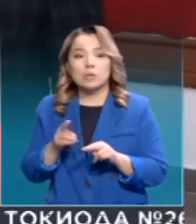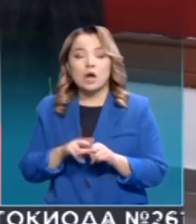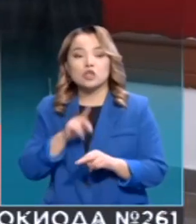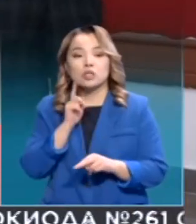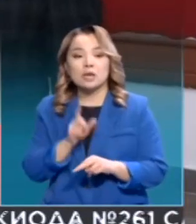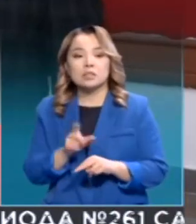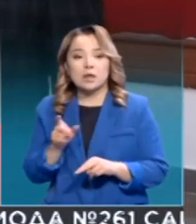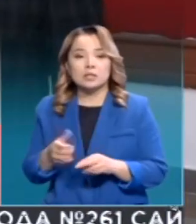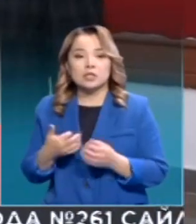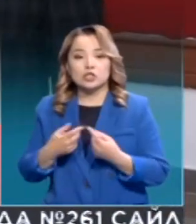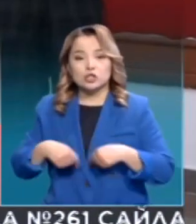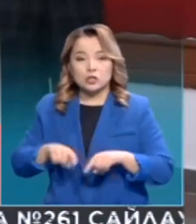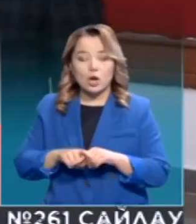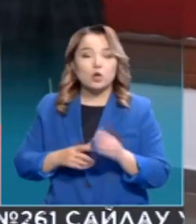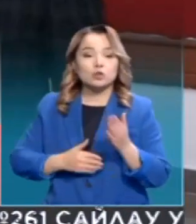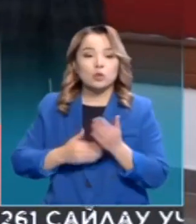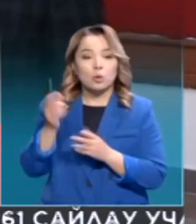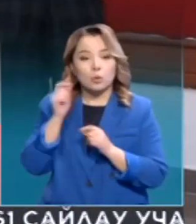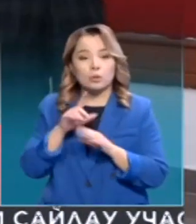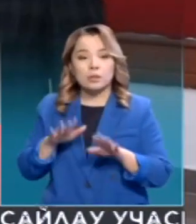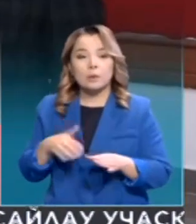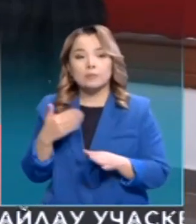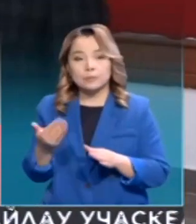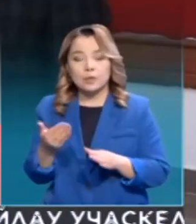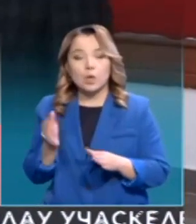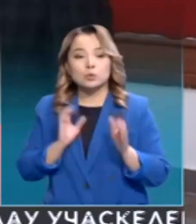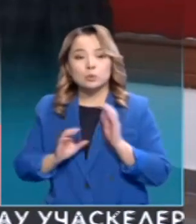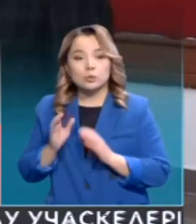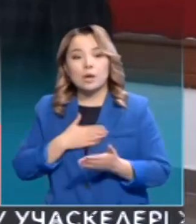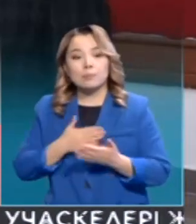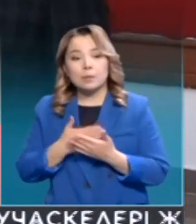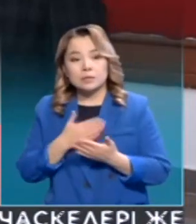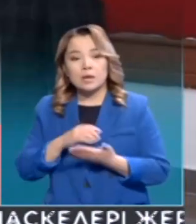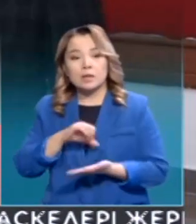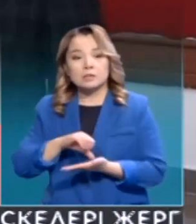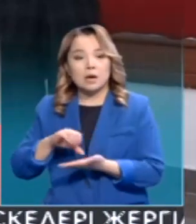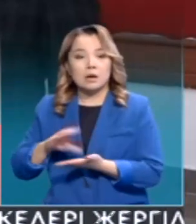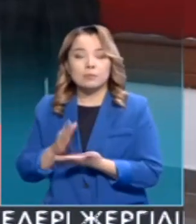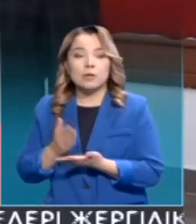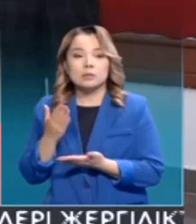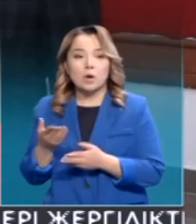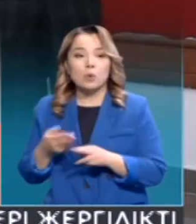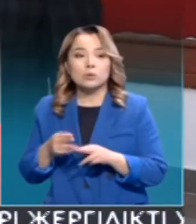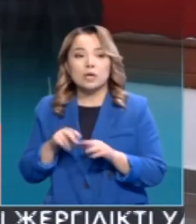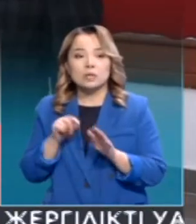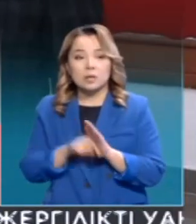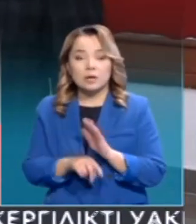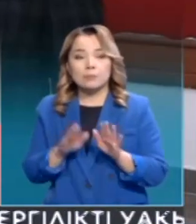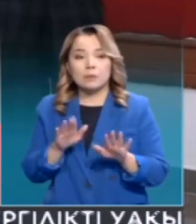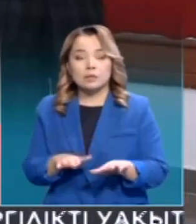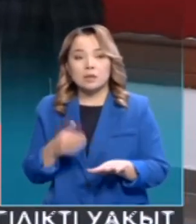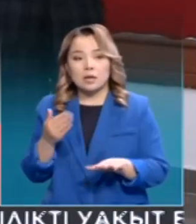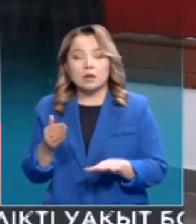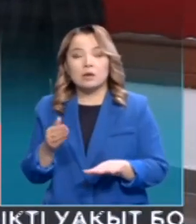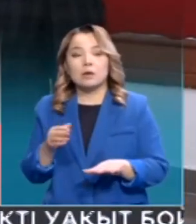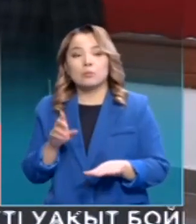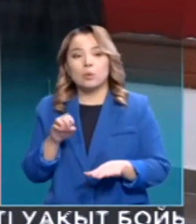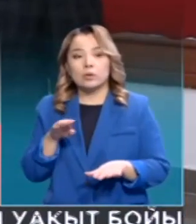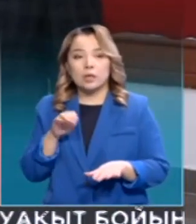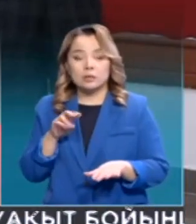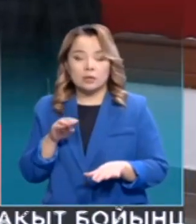jastardın içinde joğarğı oku orındarının studentler belsendilik tanıttı. Sonun içinde Evni Arslanlı Bökötov atında